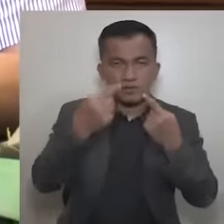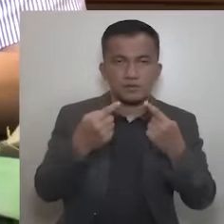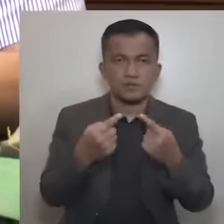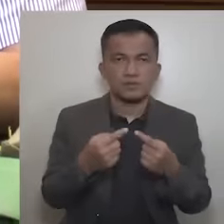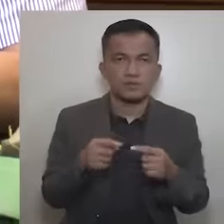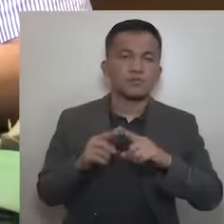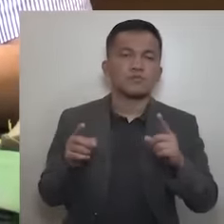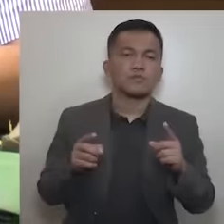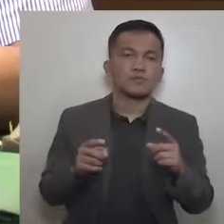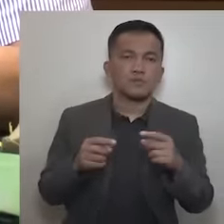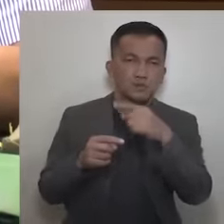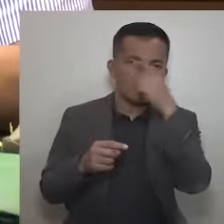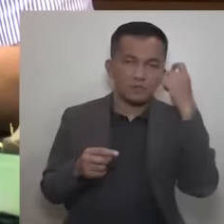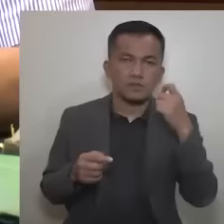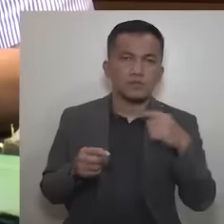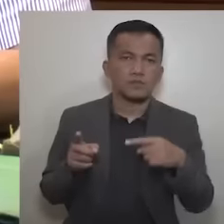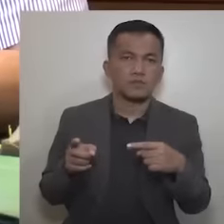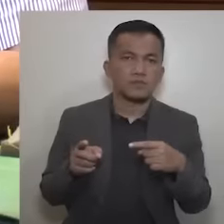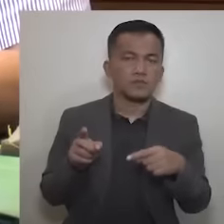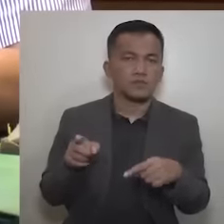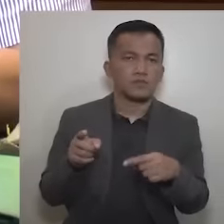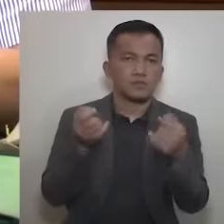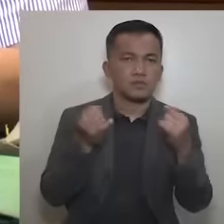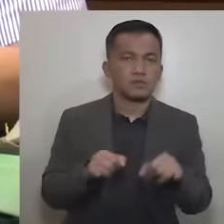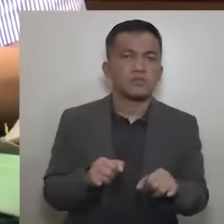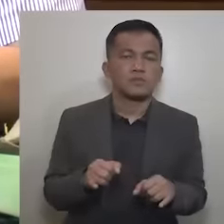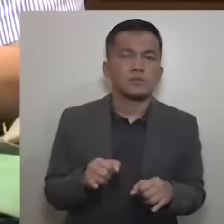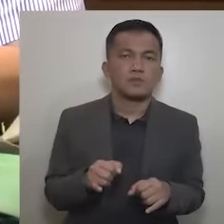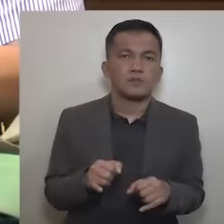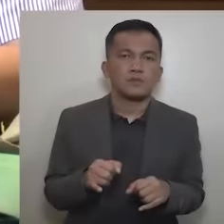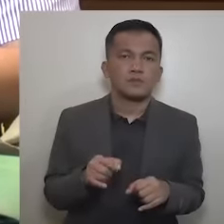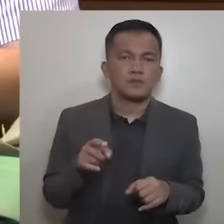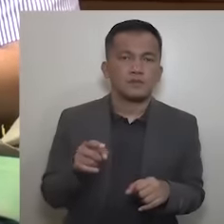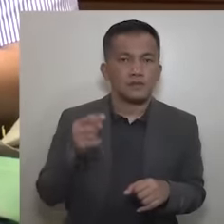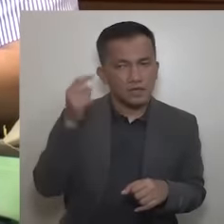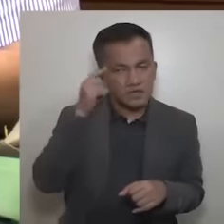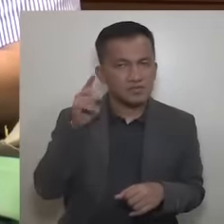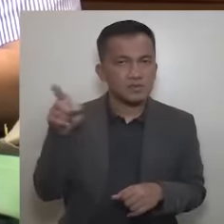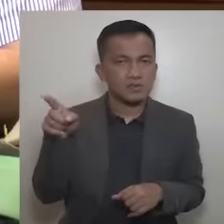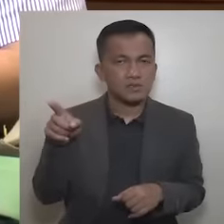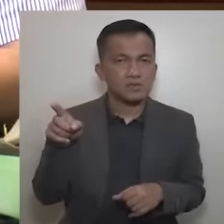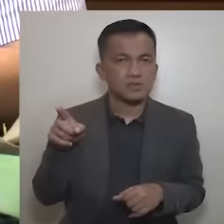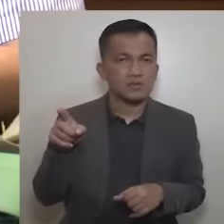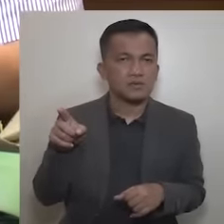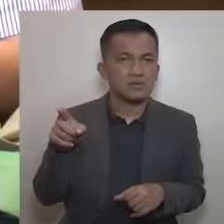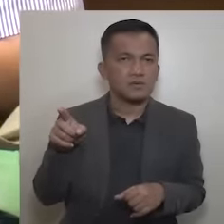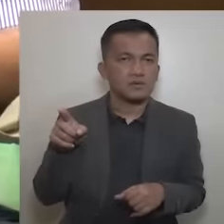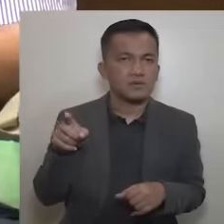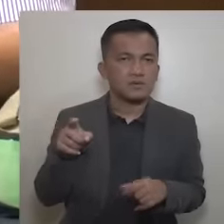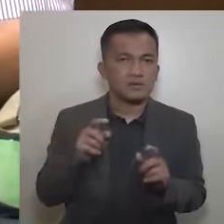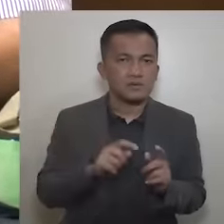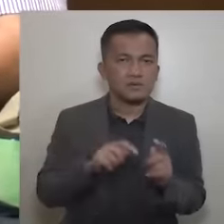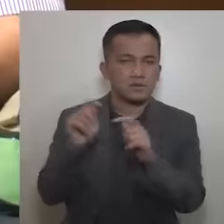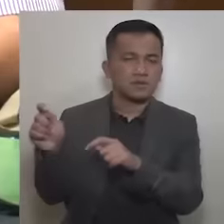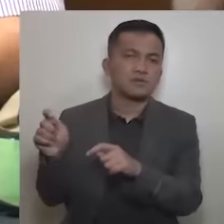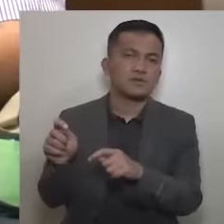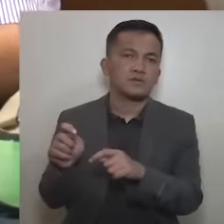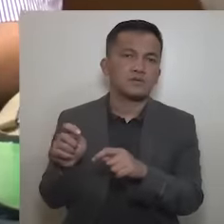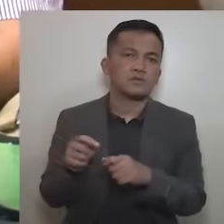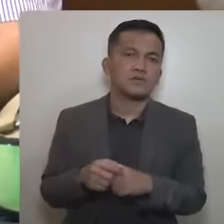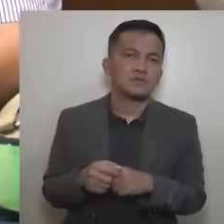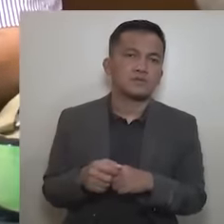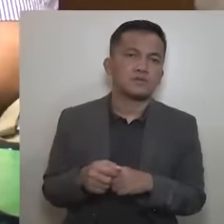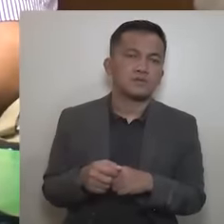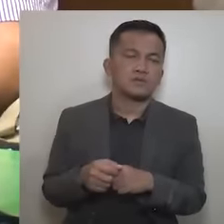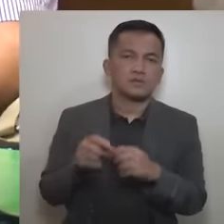concerns with regard to that. Because of that incident, parang naisip nila, Richie, na ilipat ka na lang